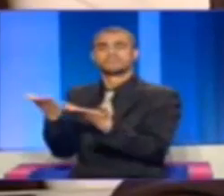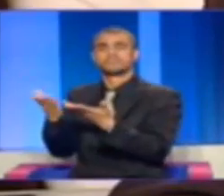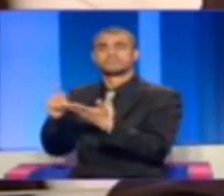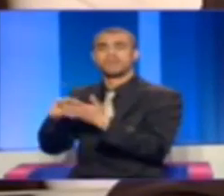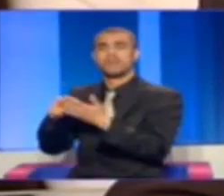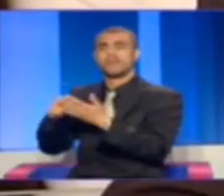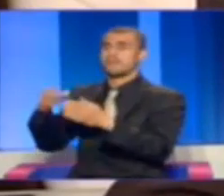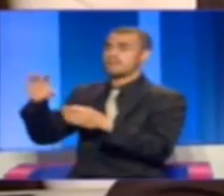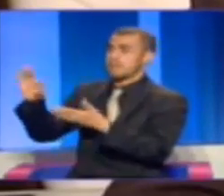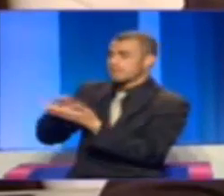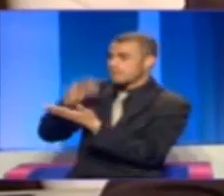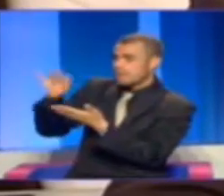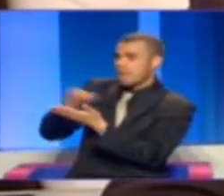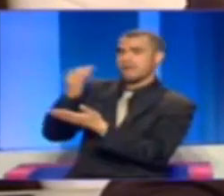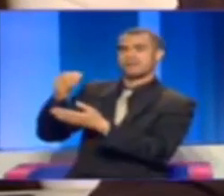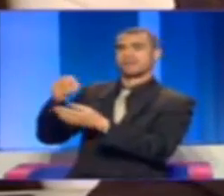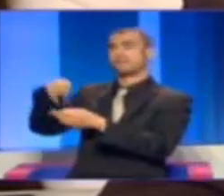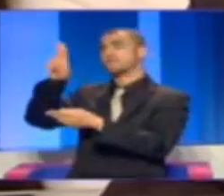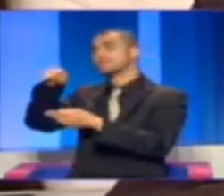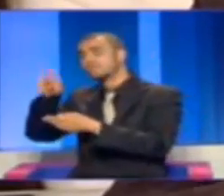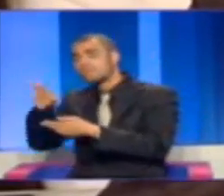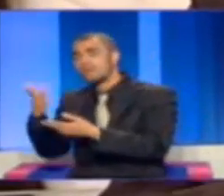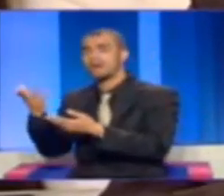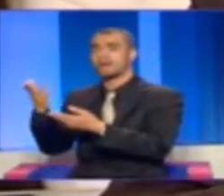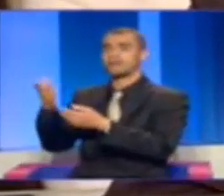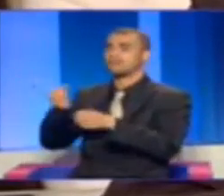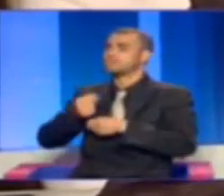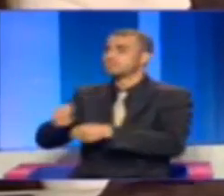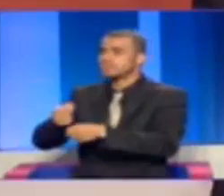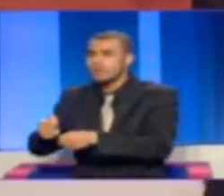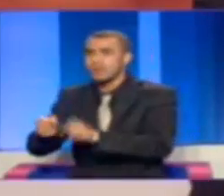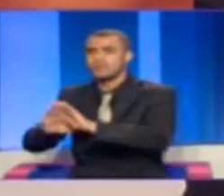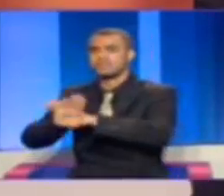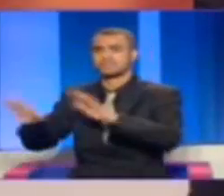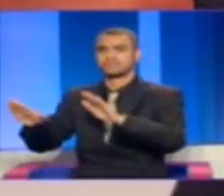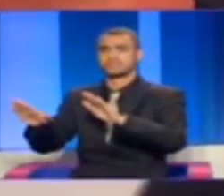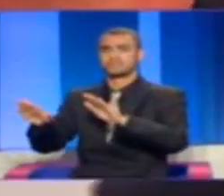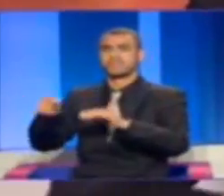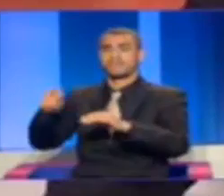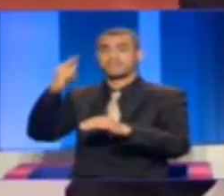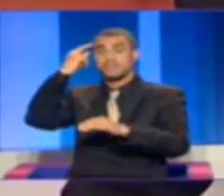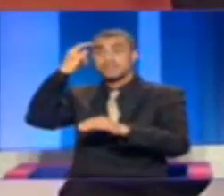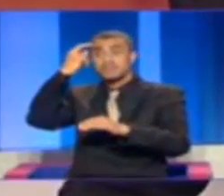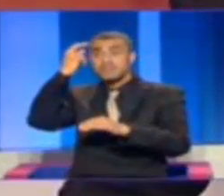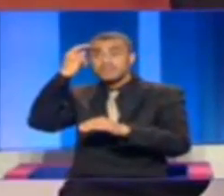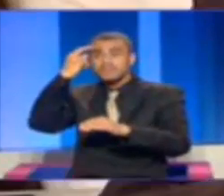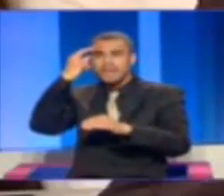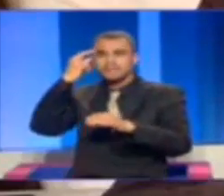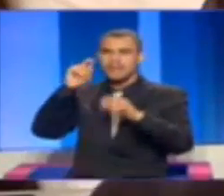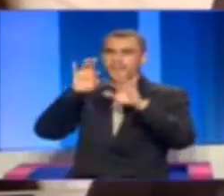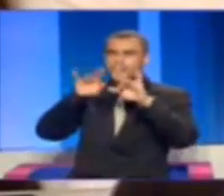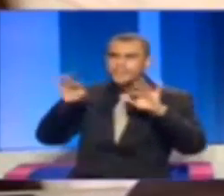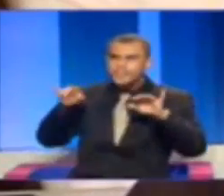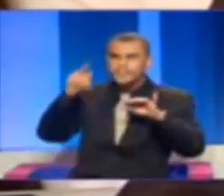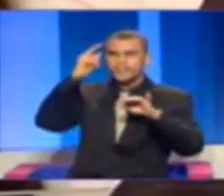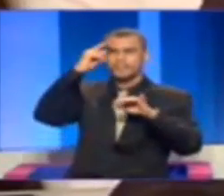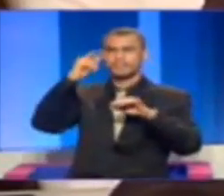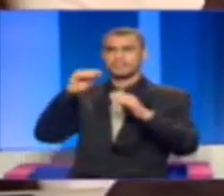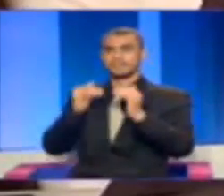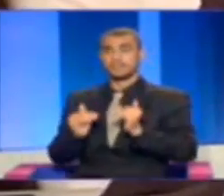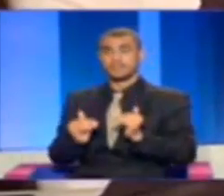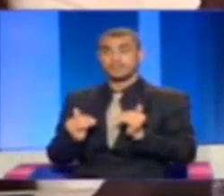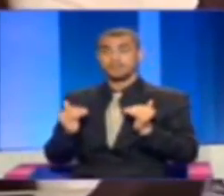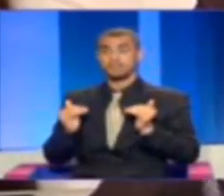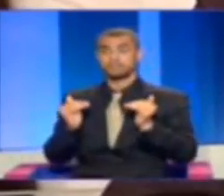هذا مثلا الحلاقه ديال الرجال ولا النساء الى اخره. يعني القدرات العقليه ما عندناش استثمار ديالها ما كايناش وما كاينش فاش يزيد